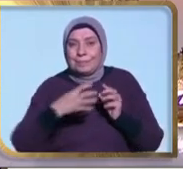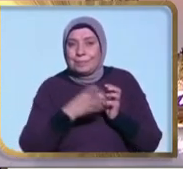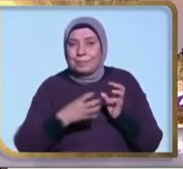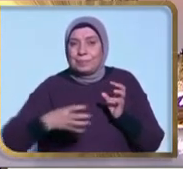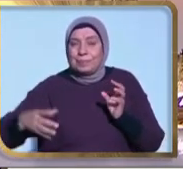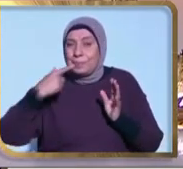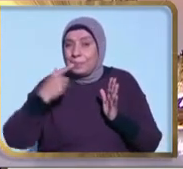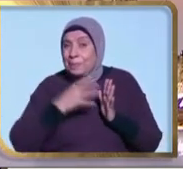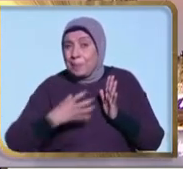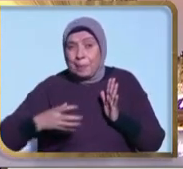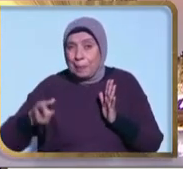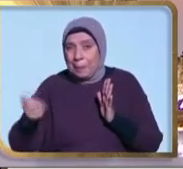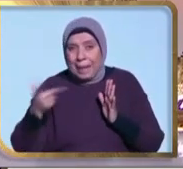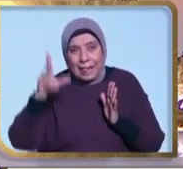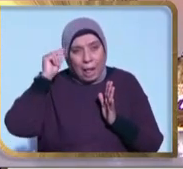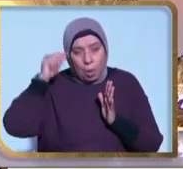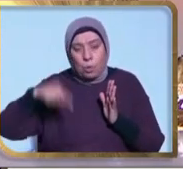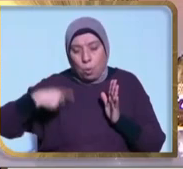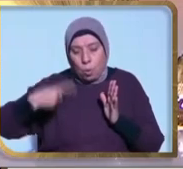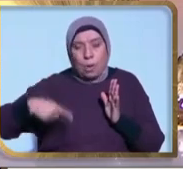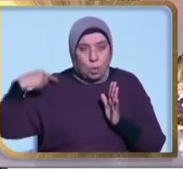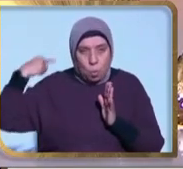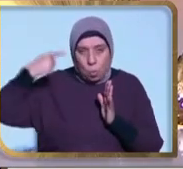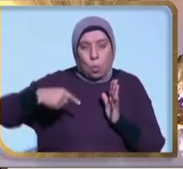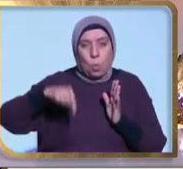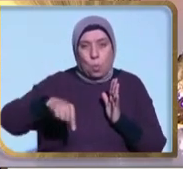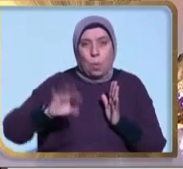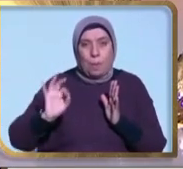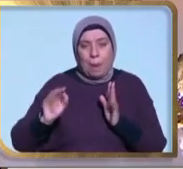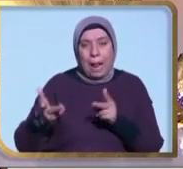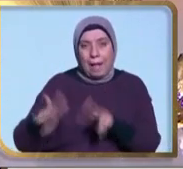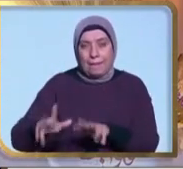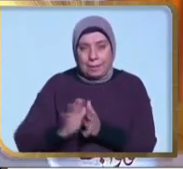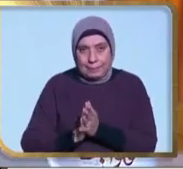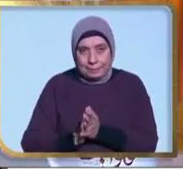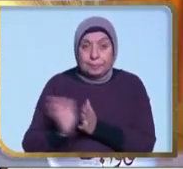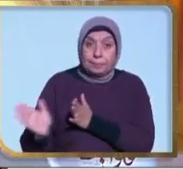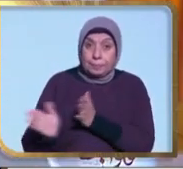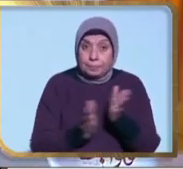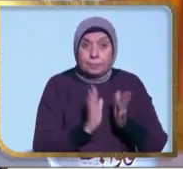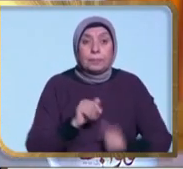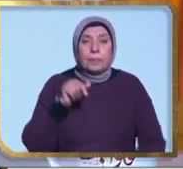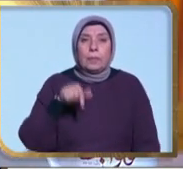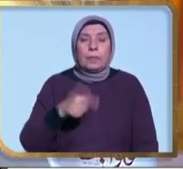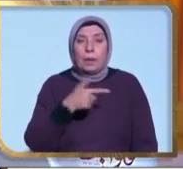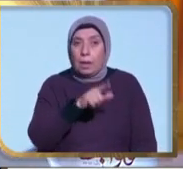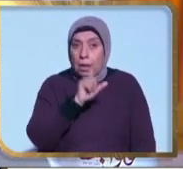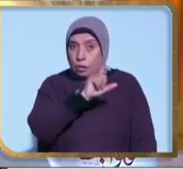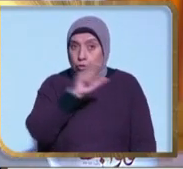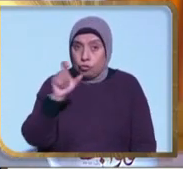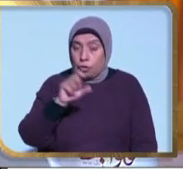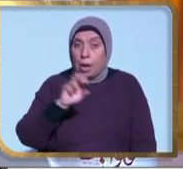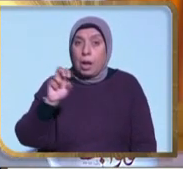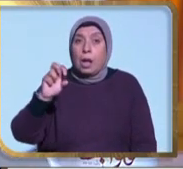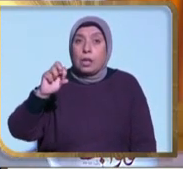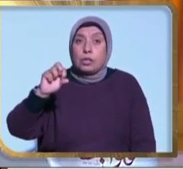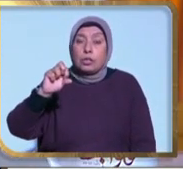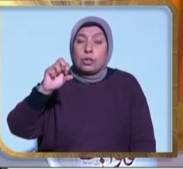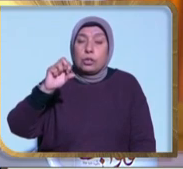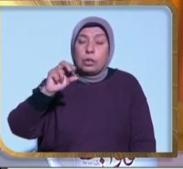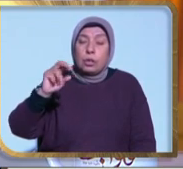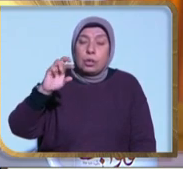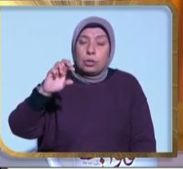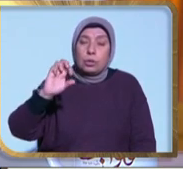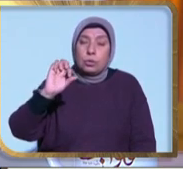لقد تعبد سيدنا موسى عليه السلام 30 يوم من شهر ذو القاعده وزاد بامر الله عليهم عره